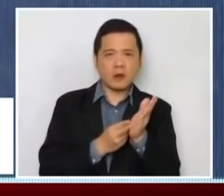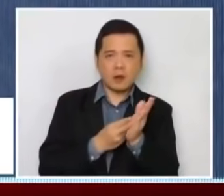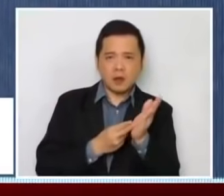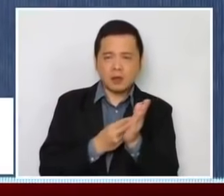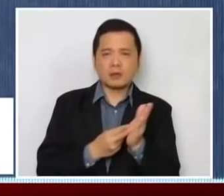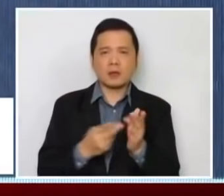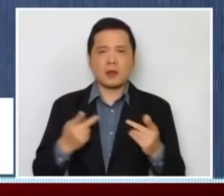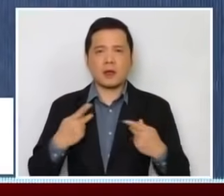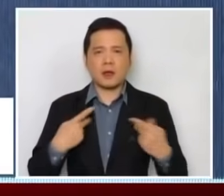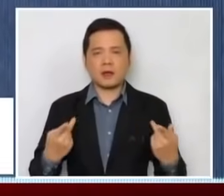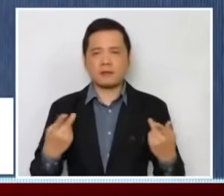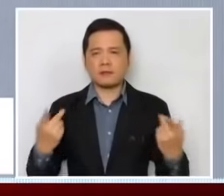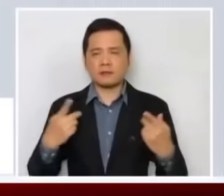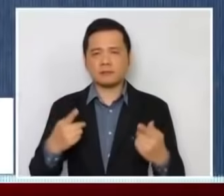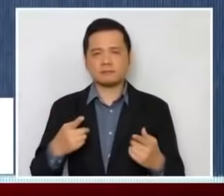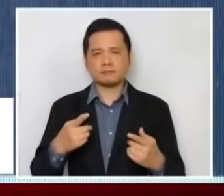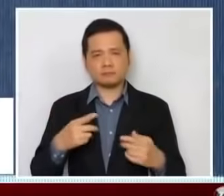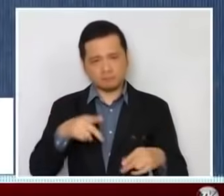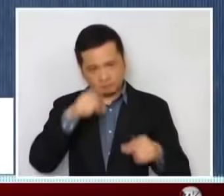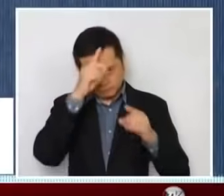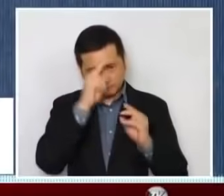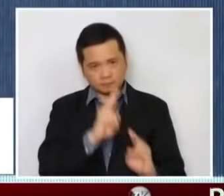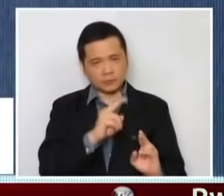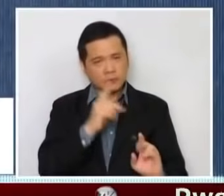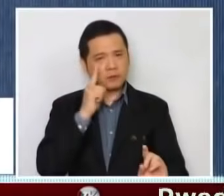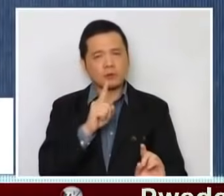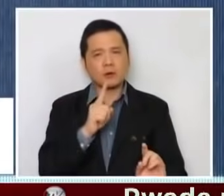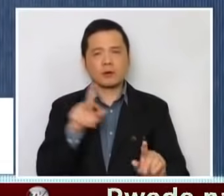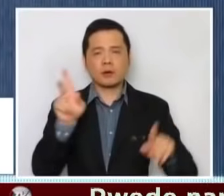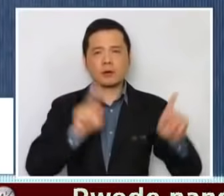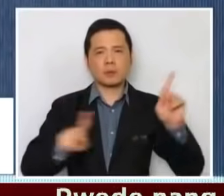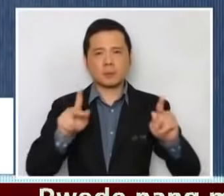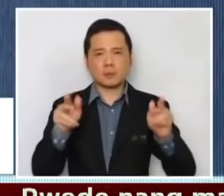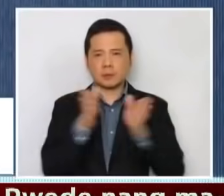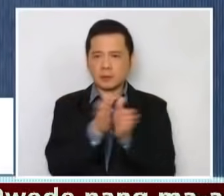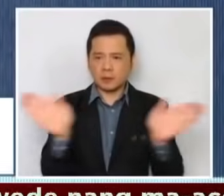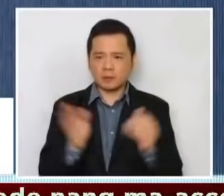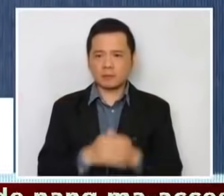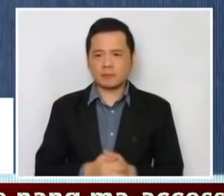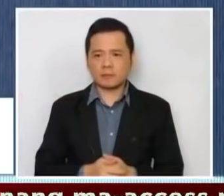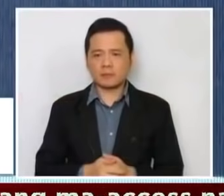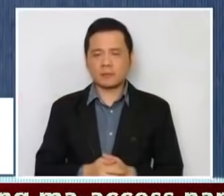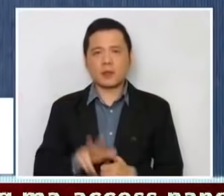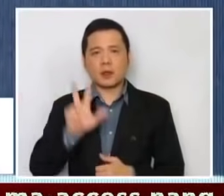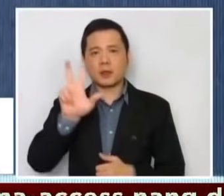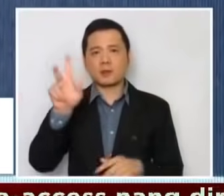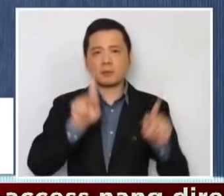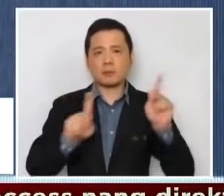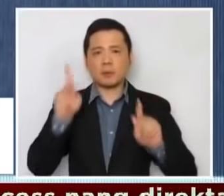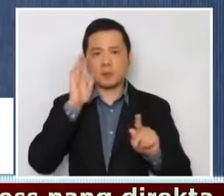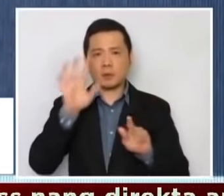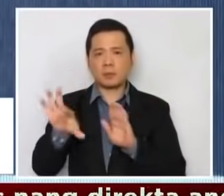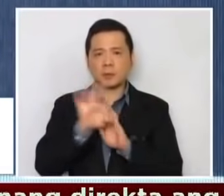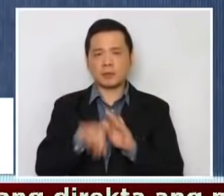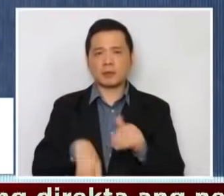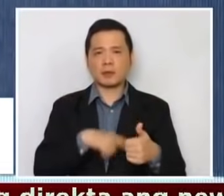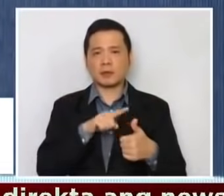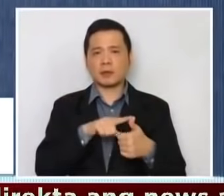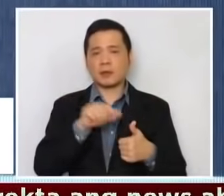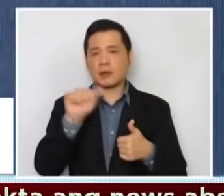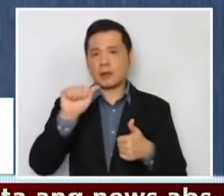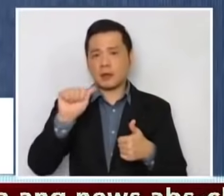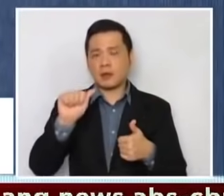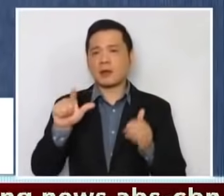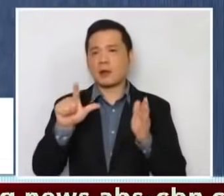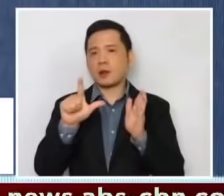dignity. For the good of humanity, sa pagpili ng mambabatas, tatlo ang pipiliin nyo. Isa, A,